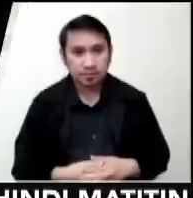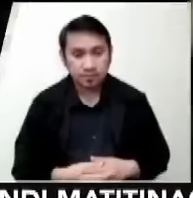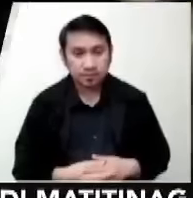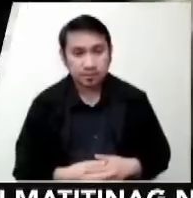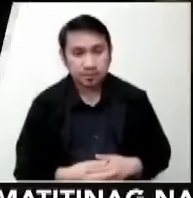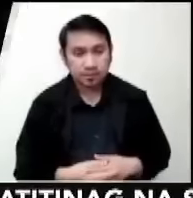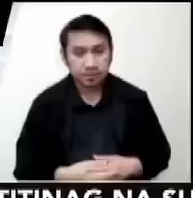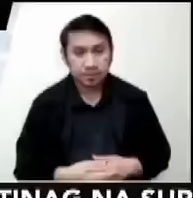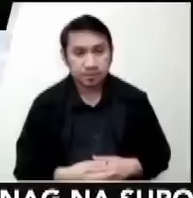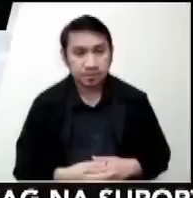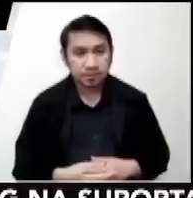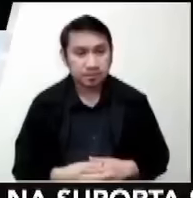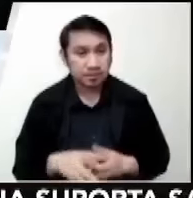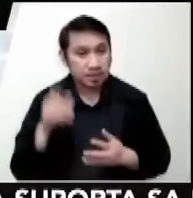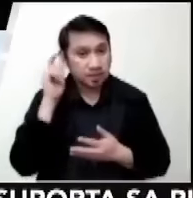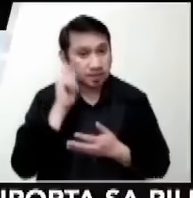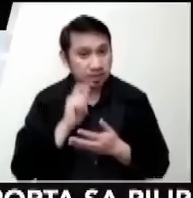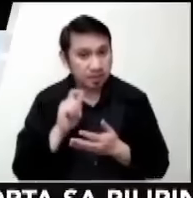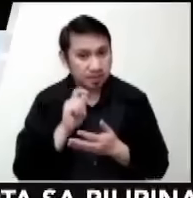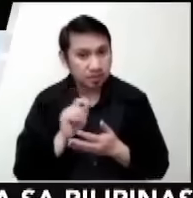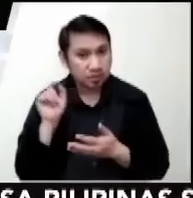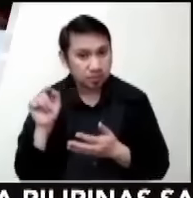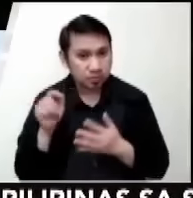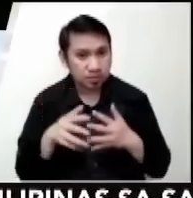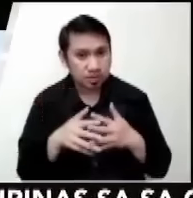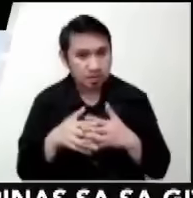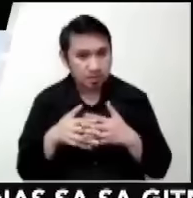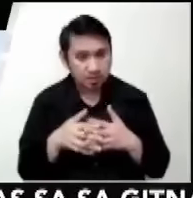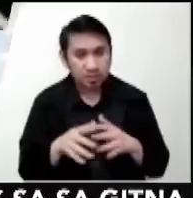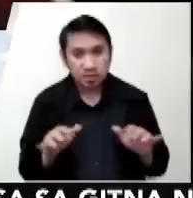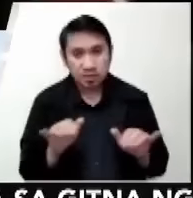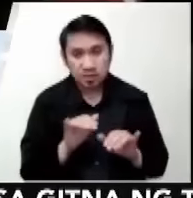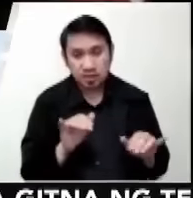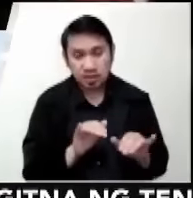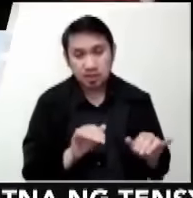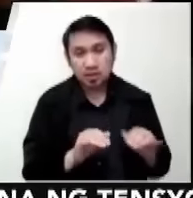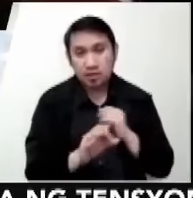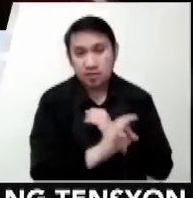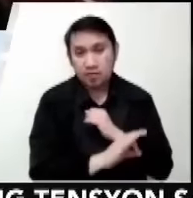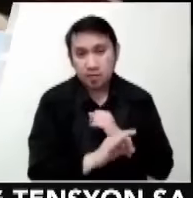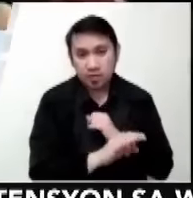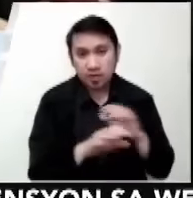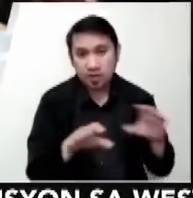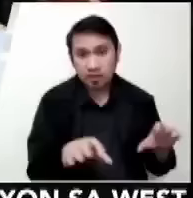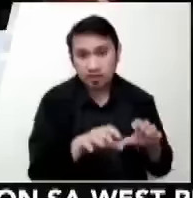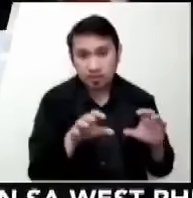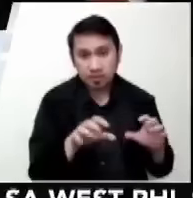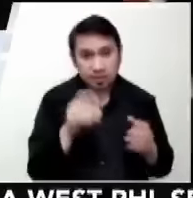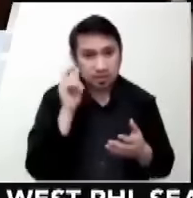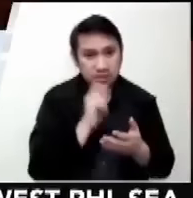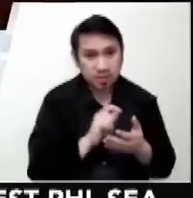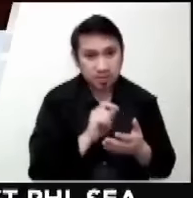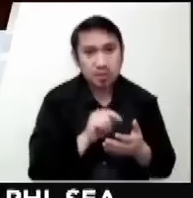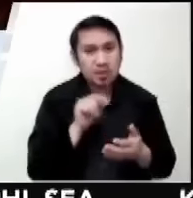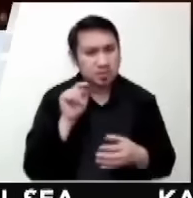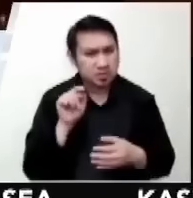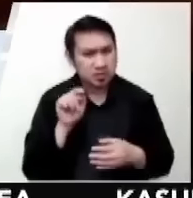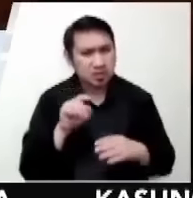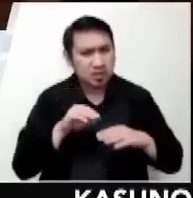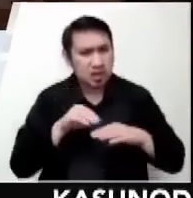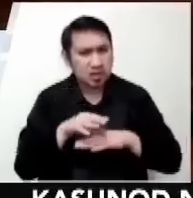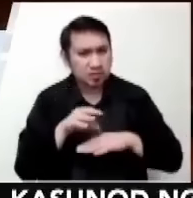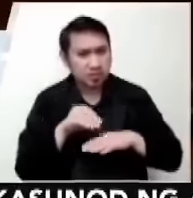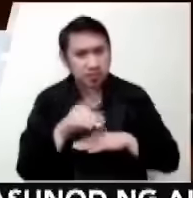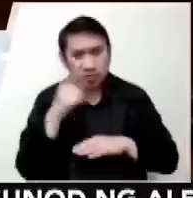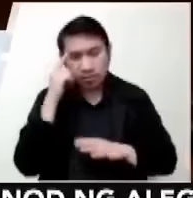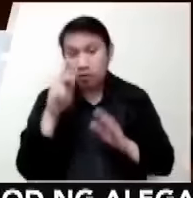Ang Secretary of State ng Amerika ang katumbas ng Foreign Affairs Secretary. Siya ang Chief Foreign Affairs Advisor at tagapagpatupad ng Foreign Affairs Policy ng